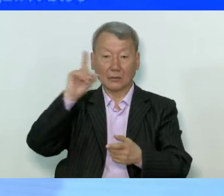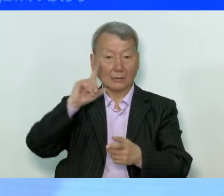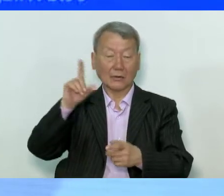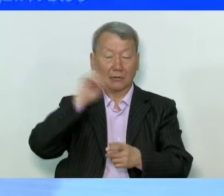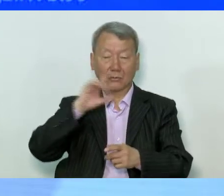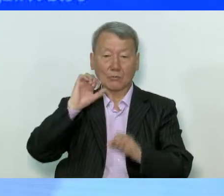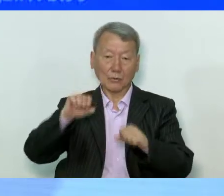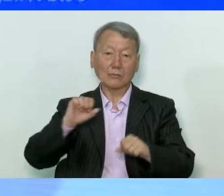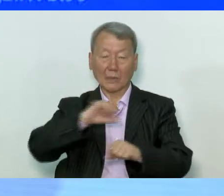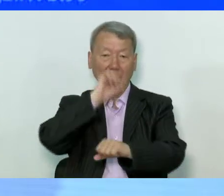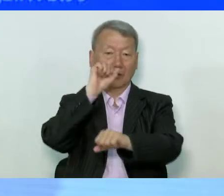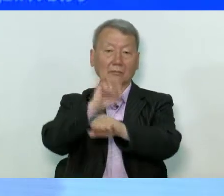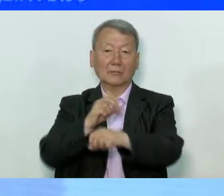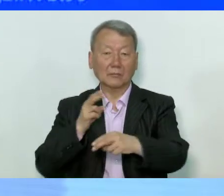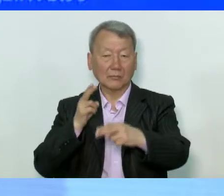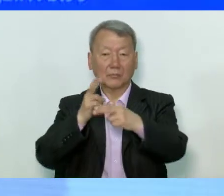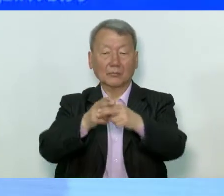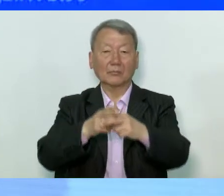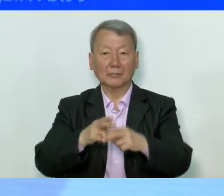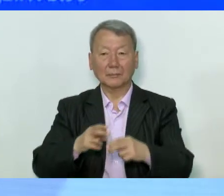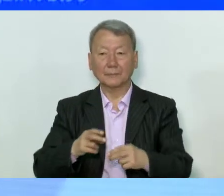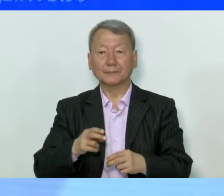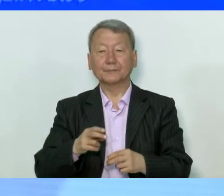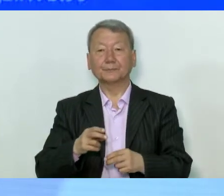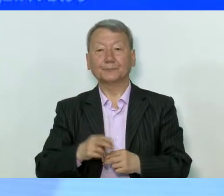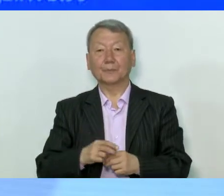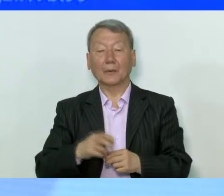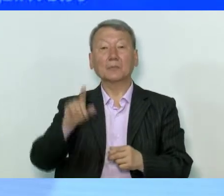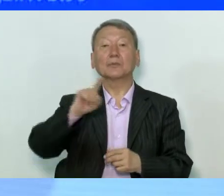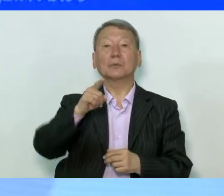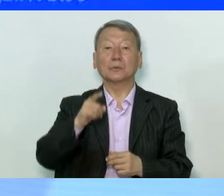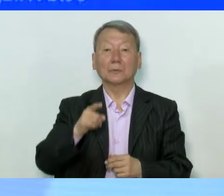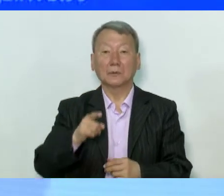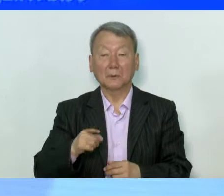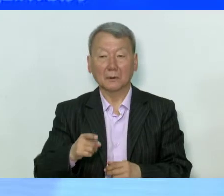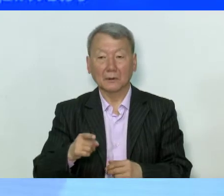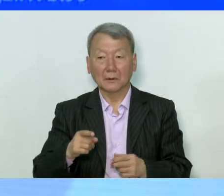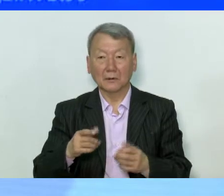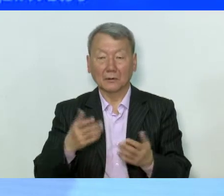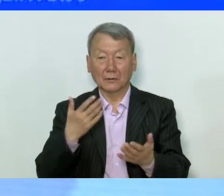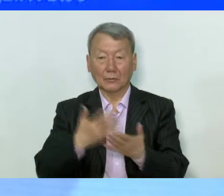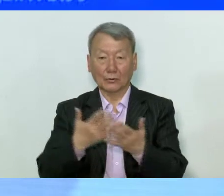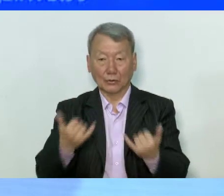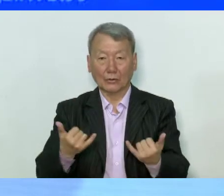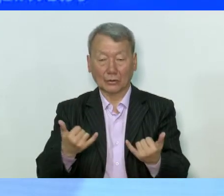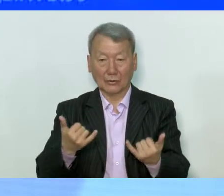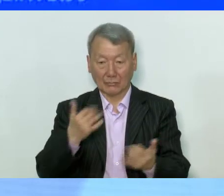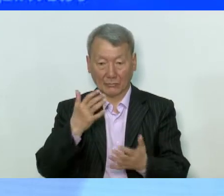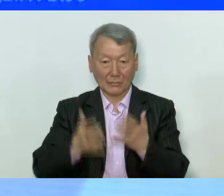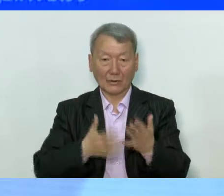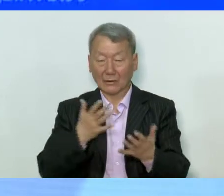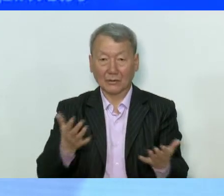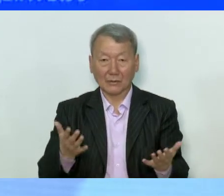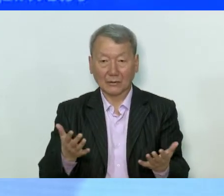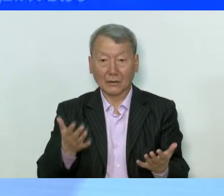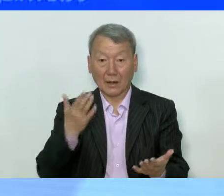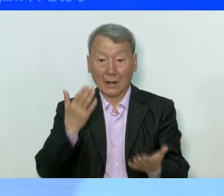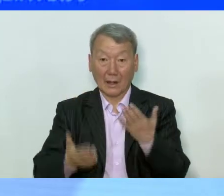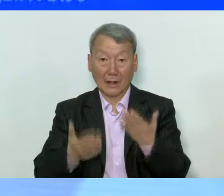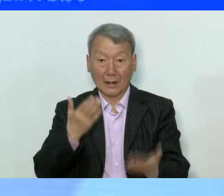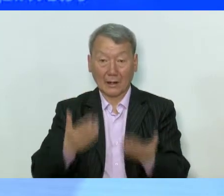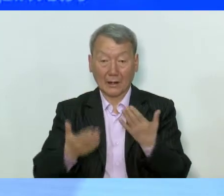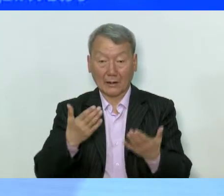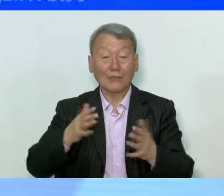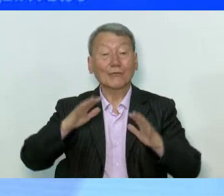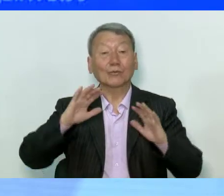токтотуп иштетсин, иштөө немесин беребиз. Себеби буну азыр айтып болбойт. Эгер